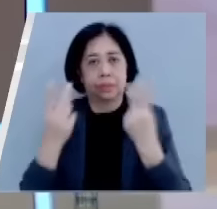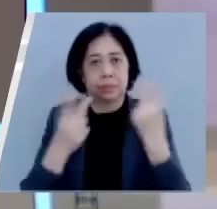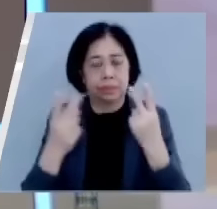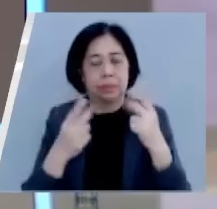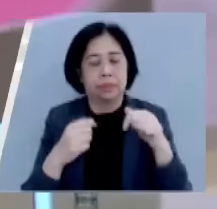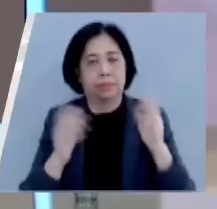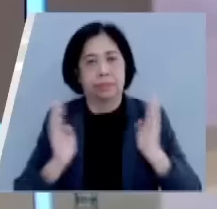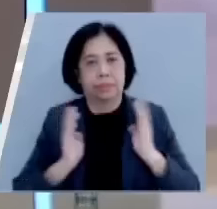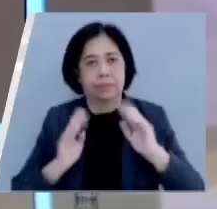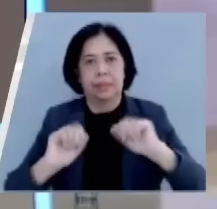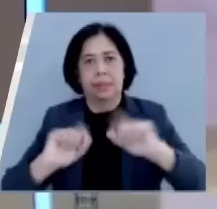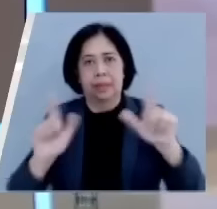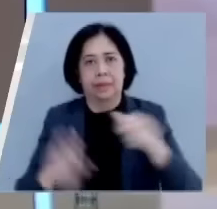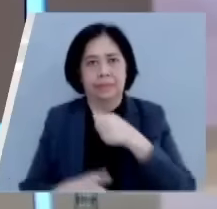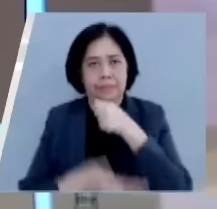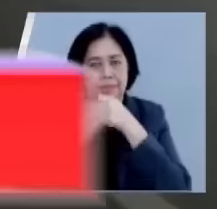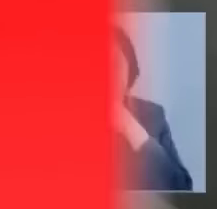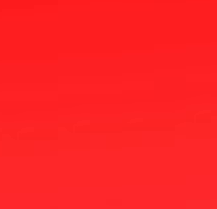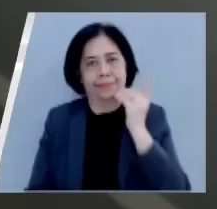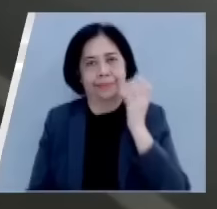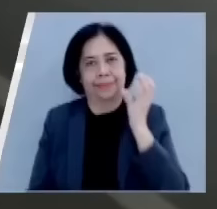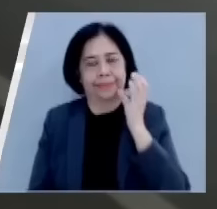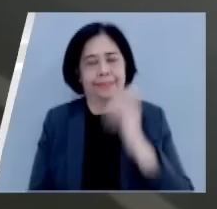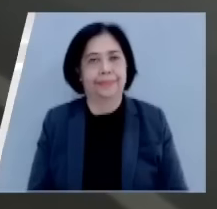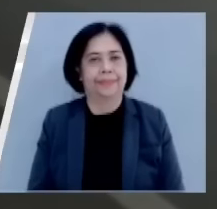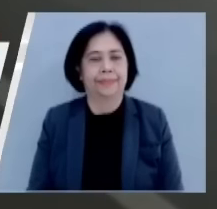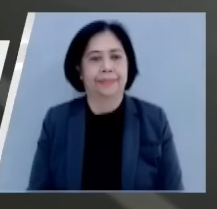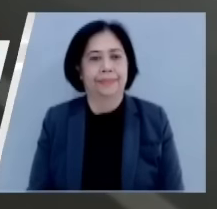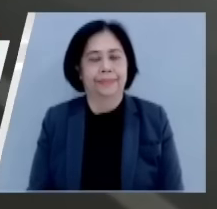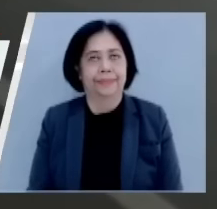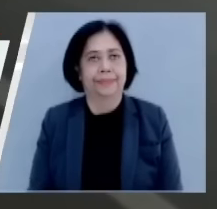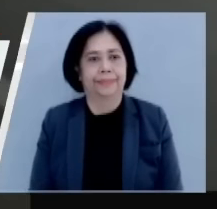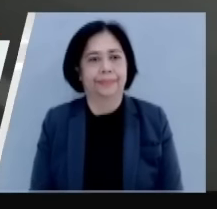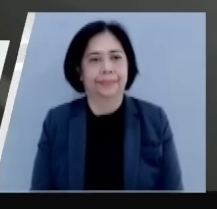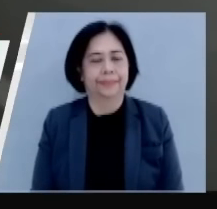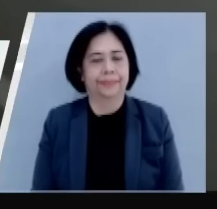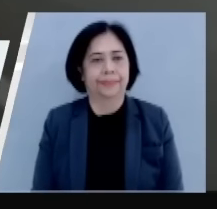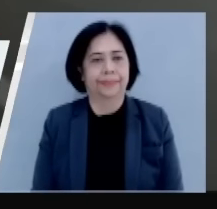na pagtutok ni Darlene Khan. Darlene?